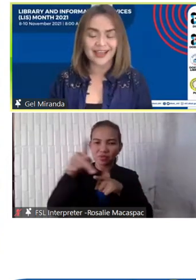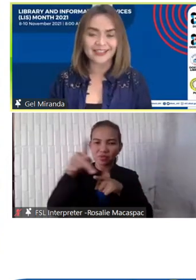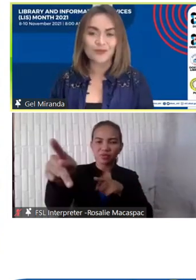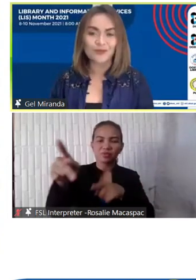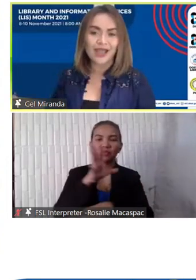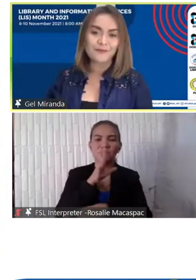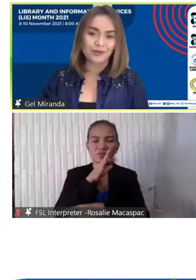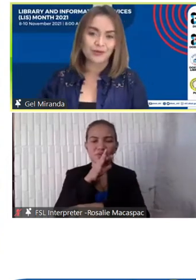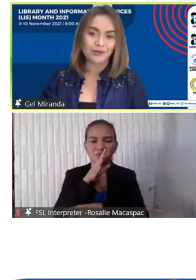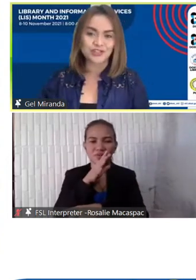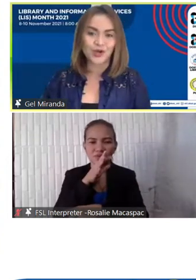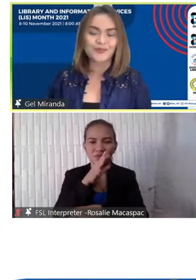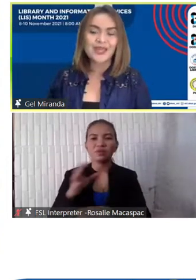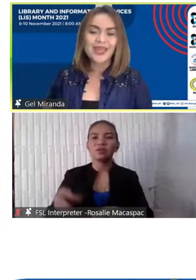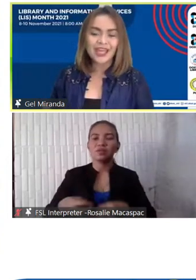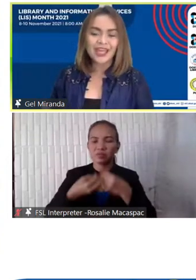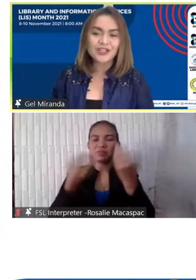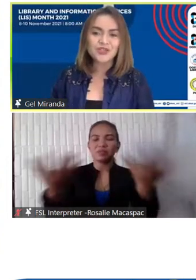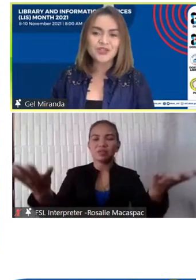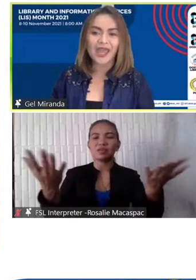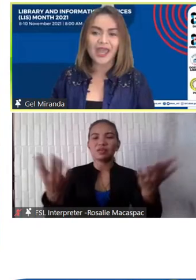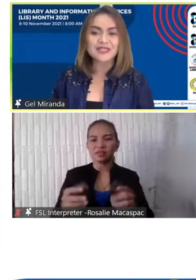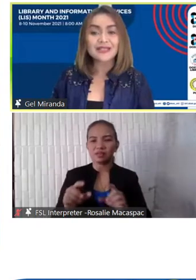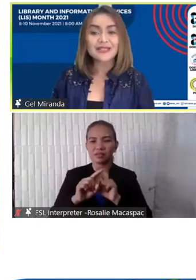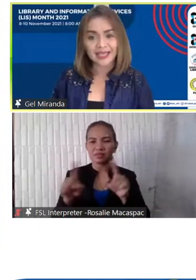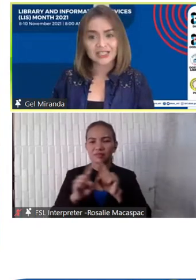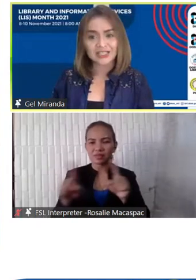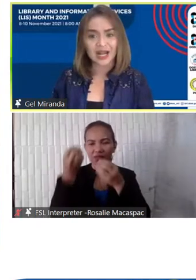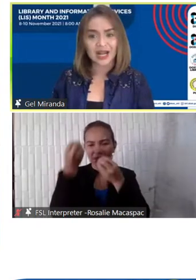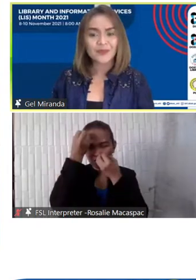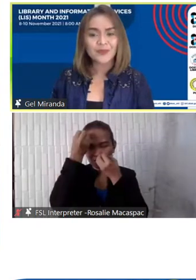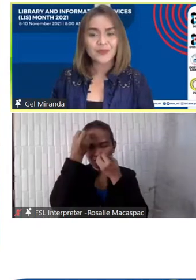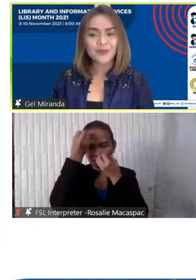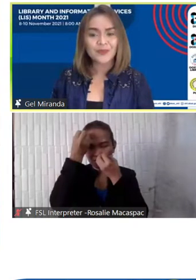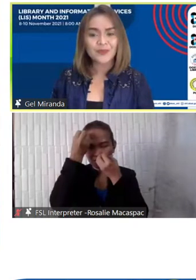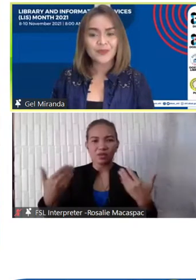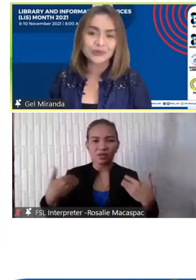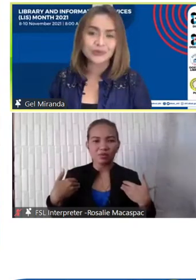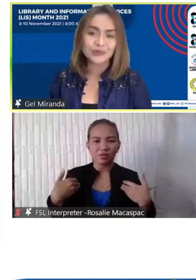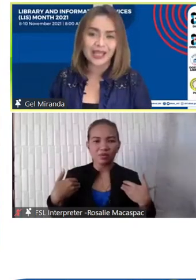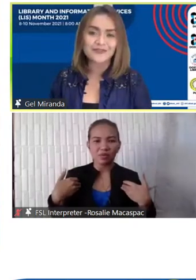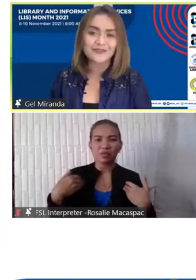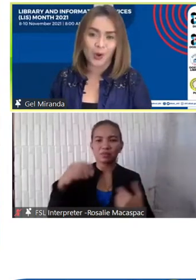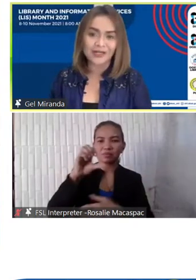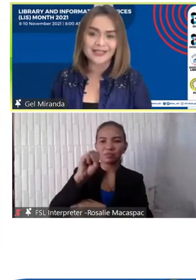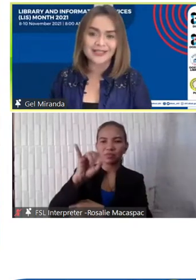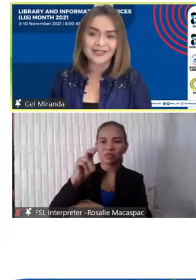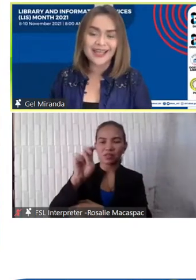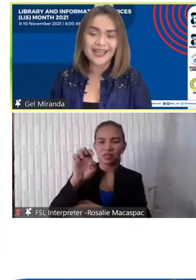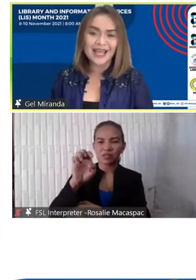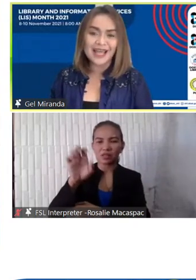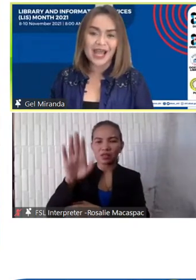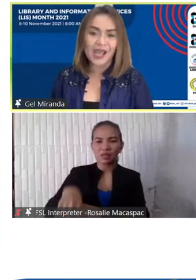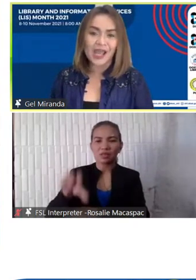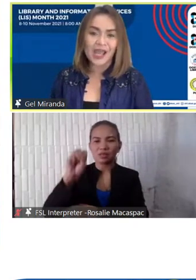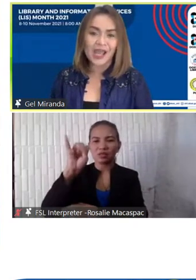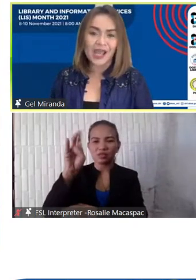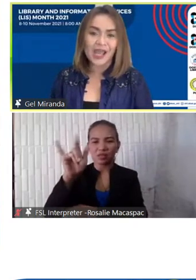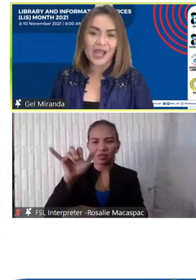sa atin ng mga impormasyon. And also we have sinisiyensya. Ito po yung mga true-to-life stories na